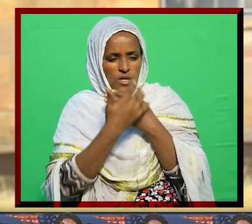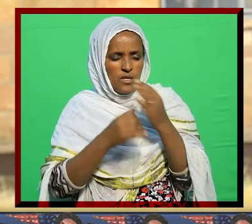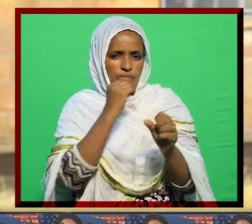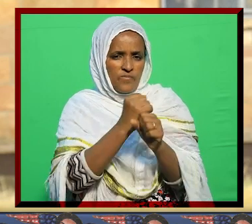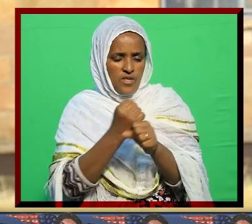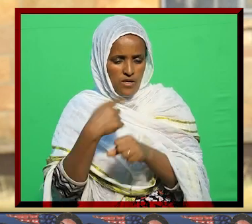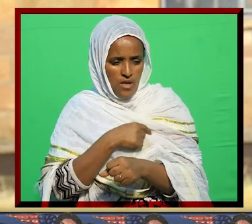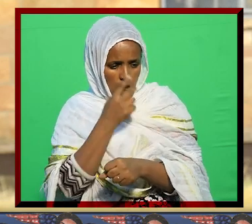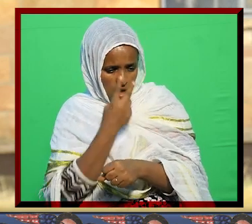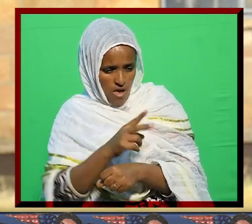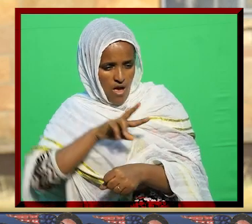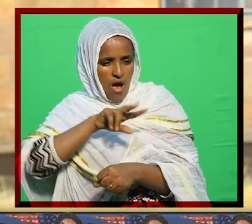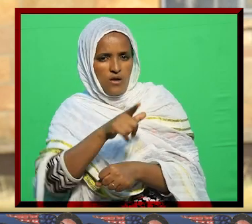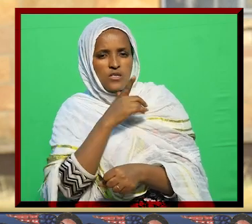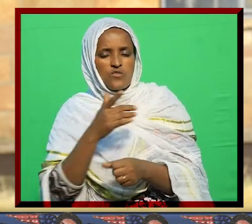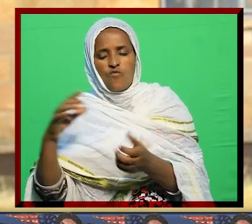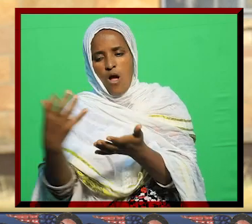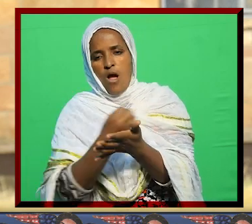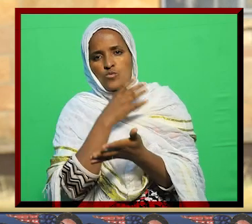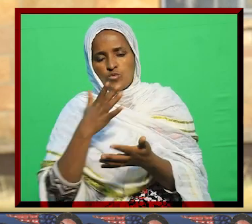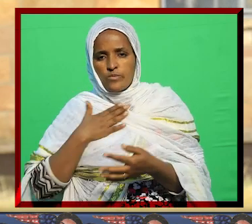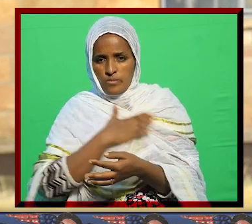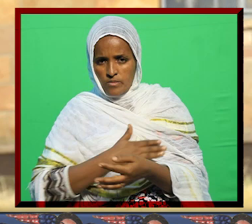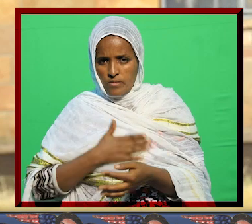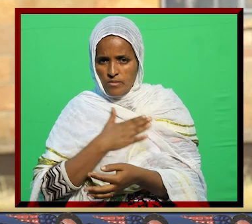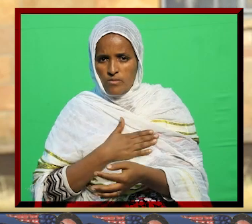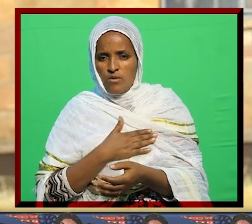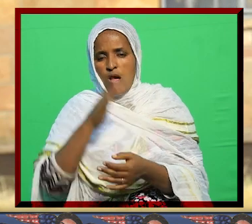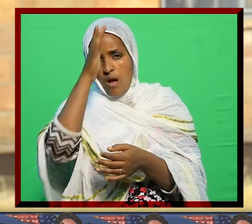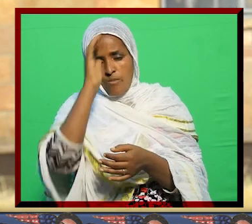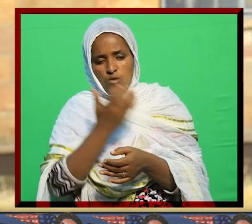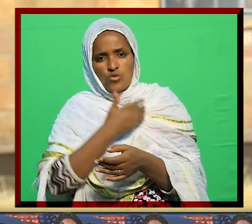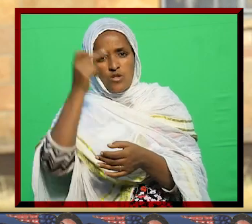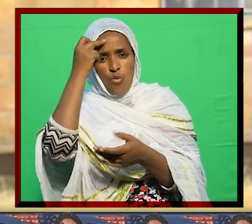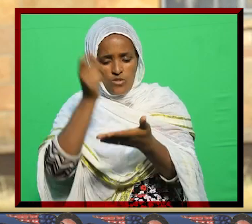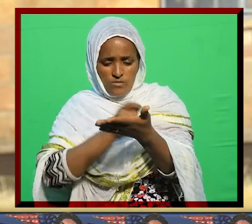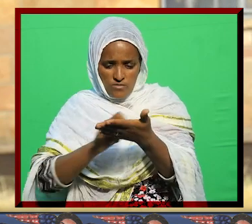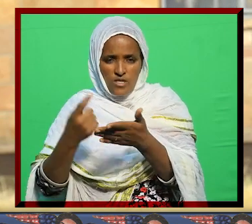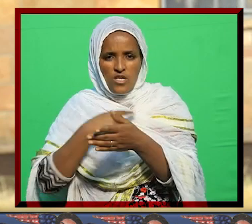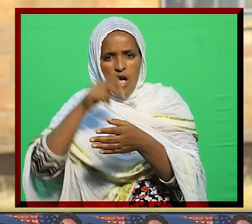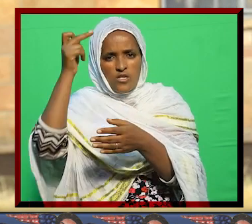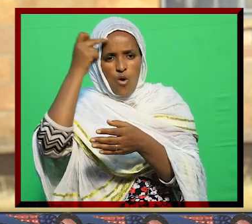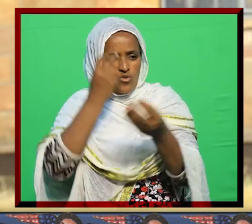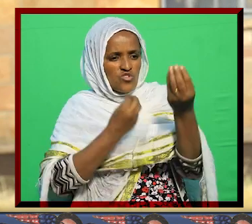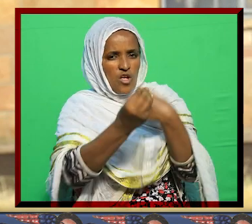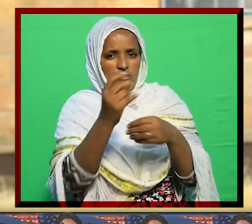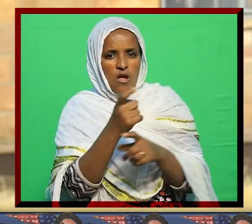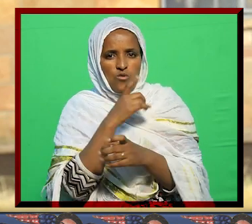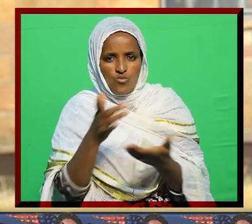የሰሩትን እኛ ግን እያየን አናሰርቀው አናዘርፈው አናስወስደው። በዚያውም ላይ ልክ አባቶቻችን ዳዊት ሲጽፉ እኛ ደግሞ ዳዊት ሻጭ